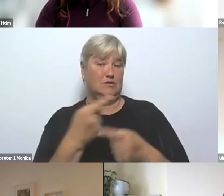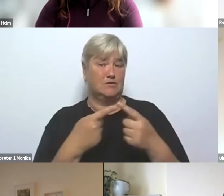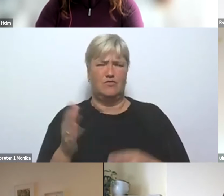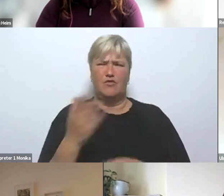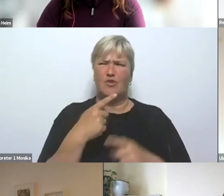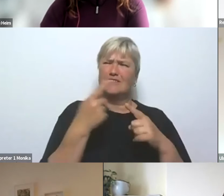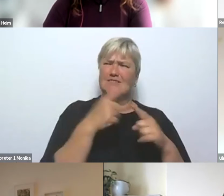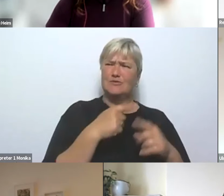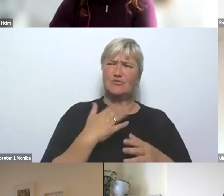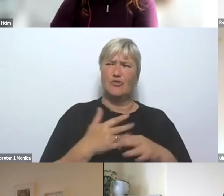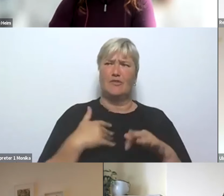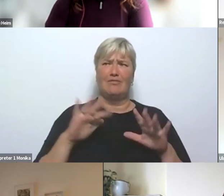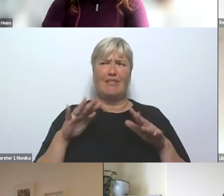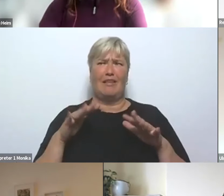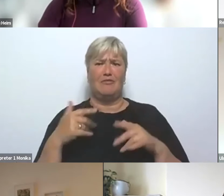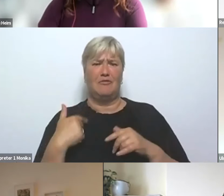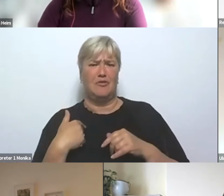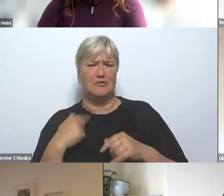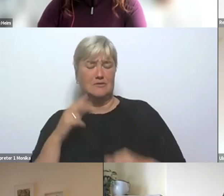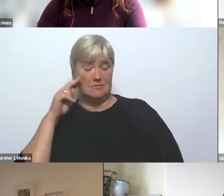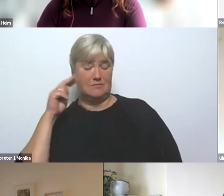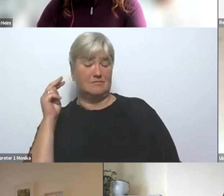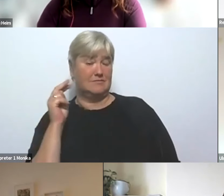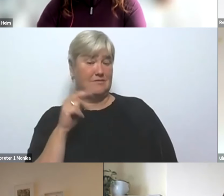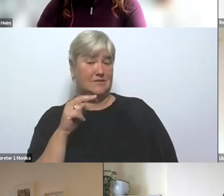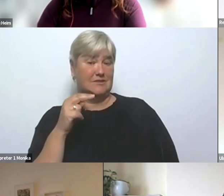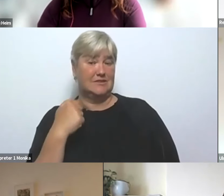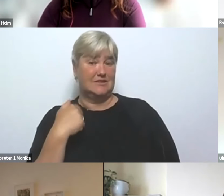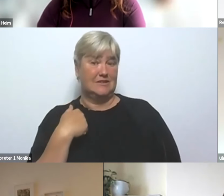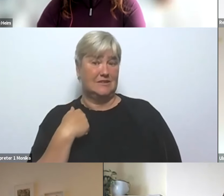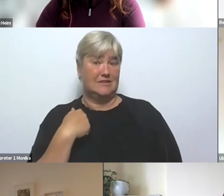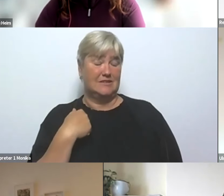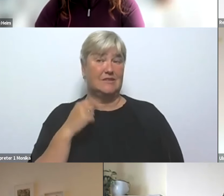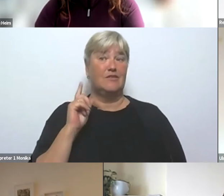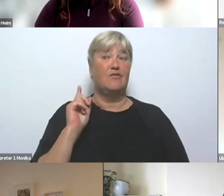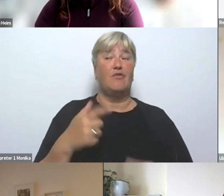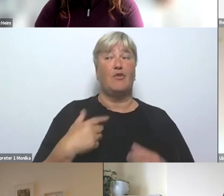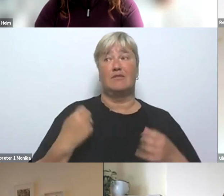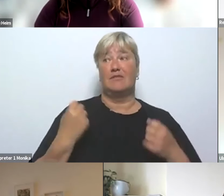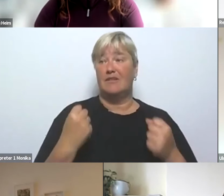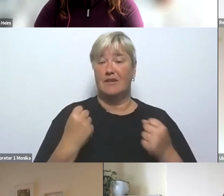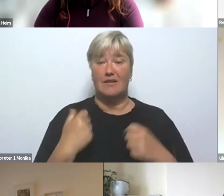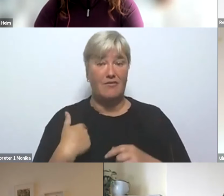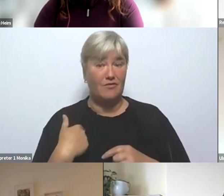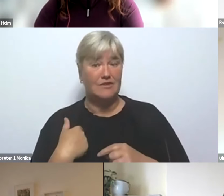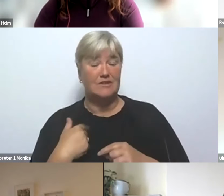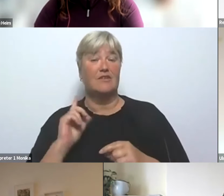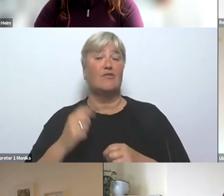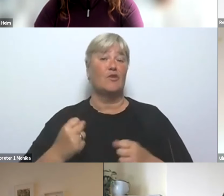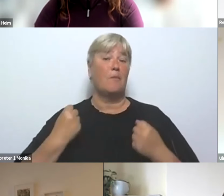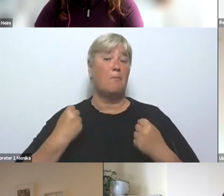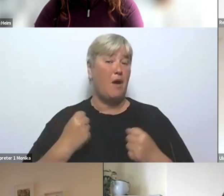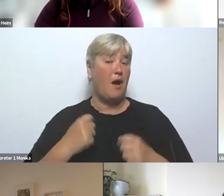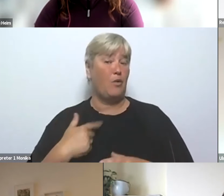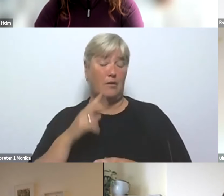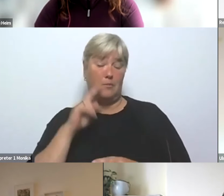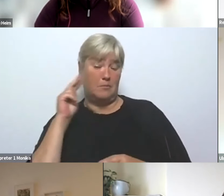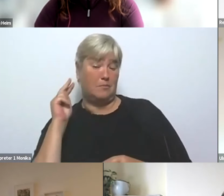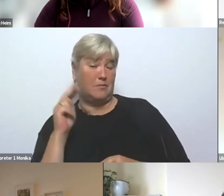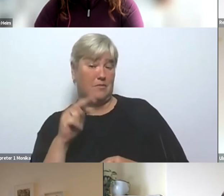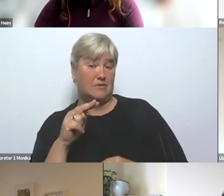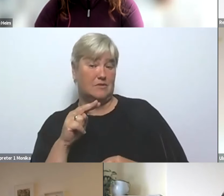denn ob man es aus der Sicht des Spirits, der Energie, der Power betrachtet oder aus